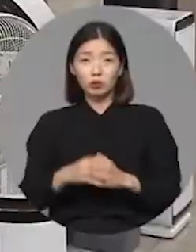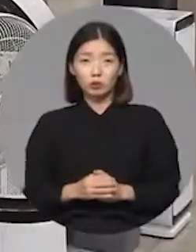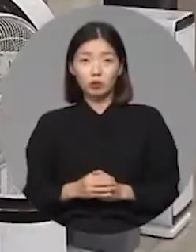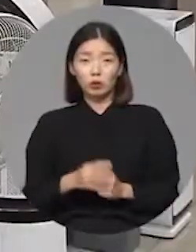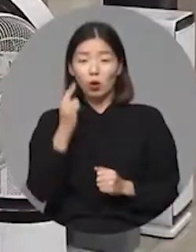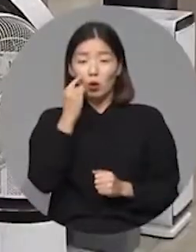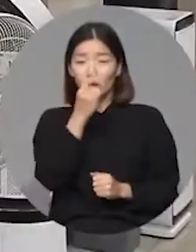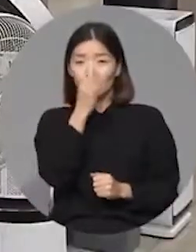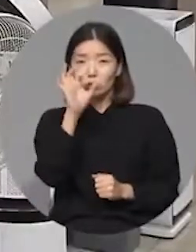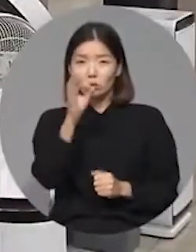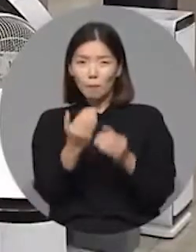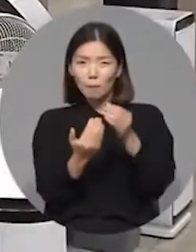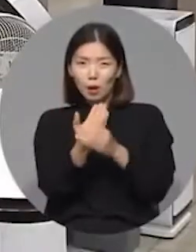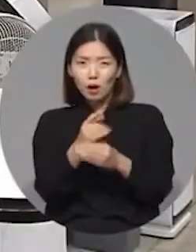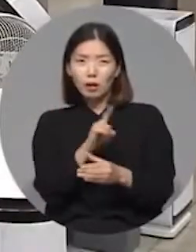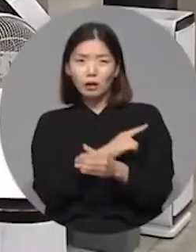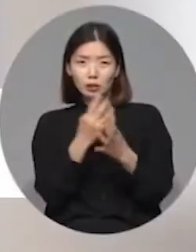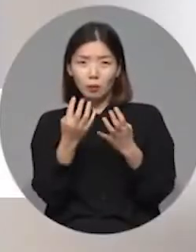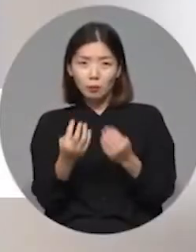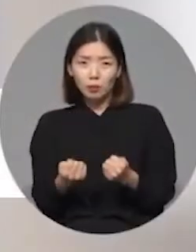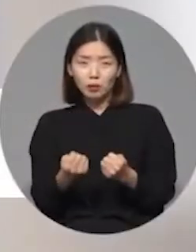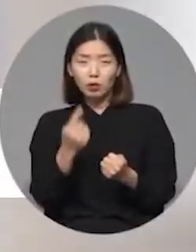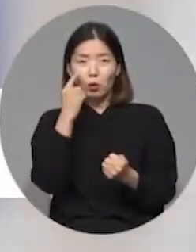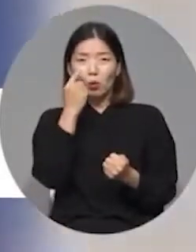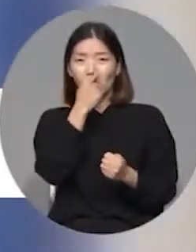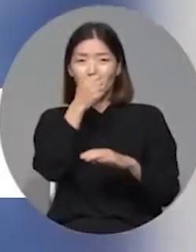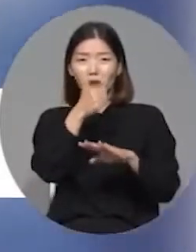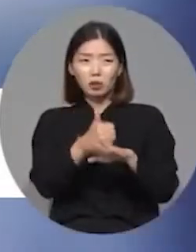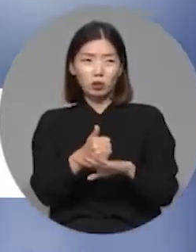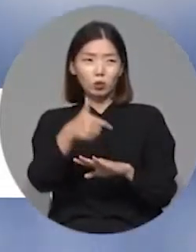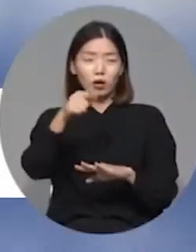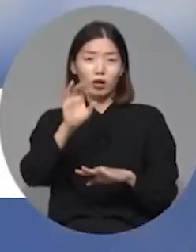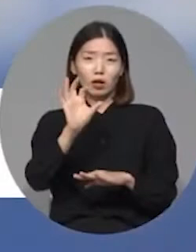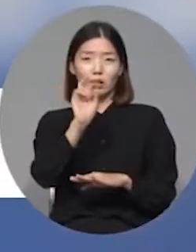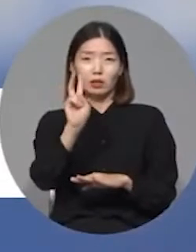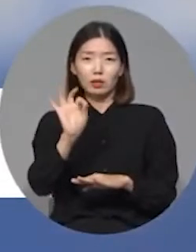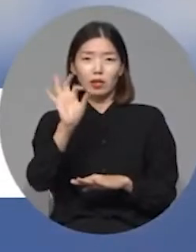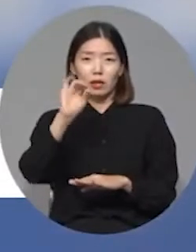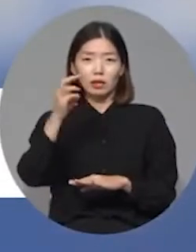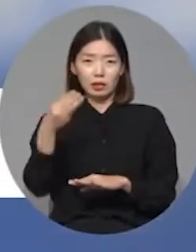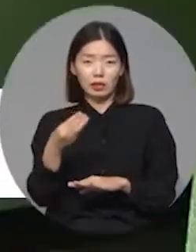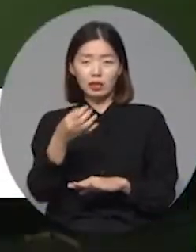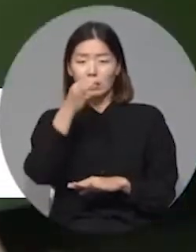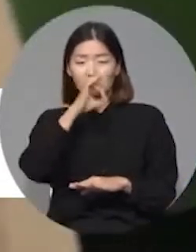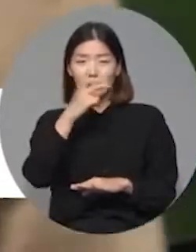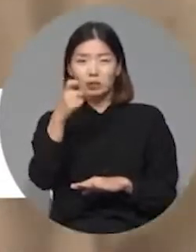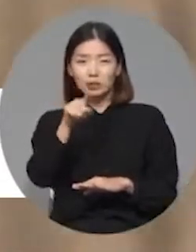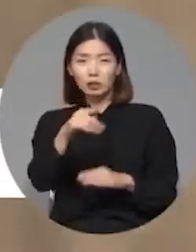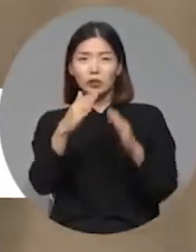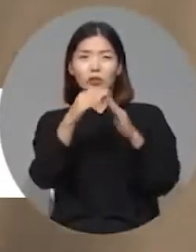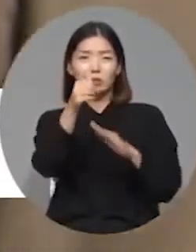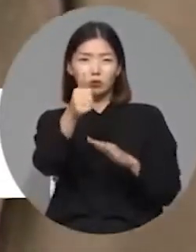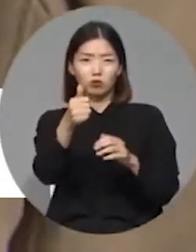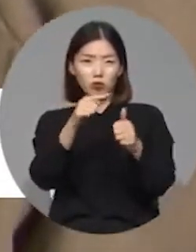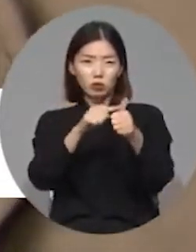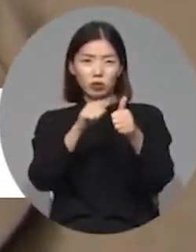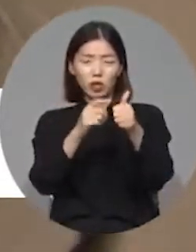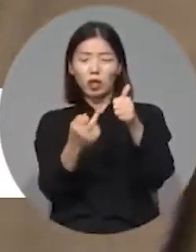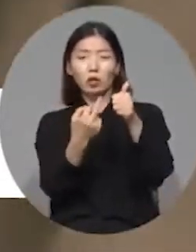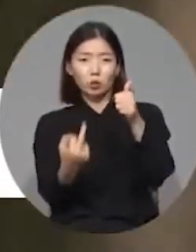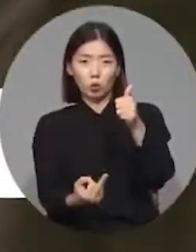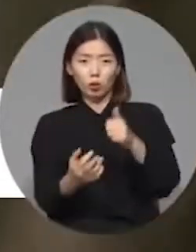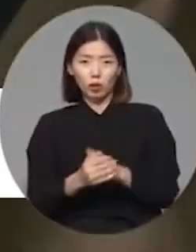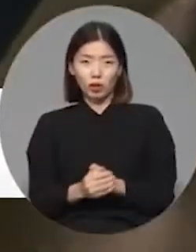현재까지 보증금 사고를 가장 크게 낸 사람은 확인 결과 강양일 씨. 익산 원룸촌 사기 사건의 집주인 강모 씨의